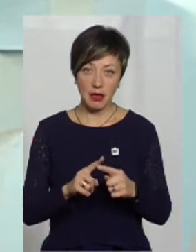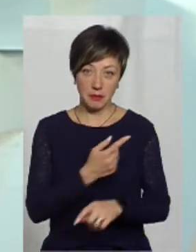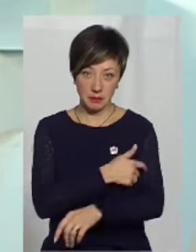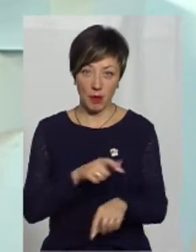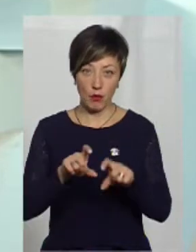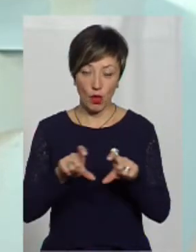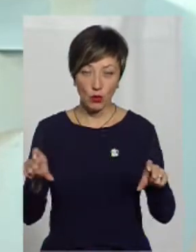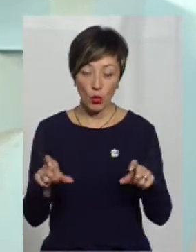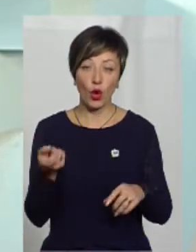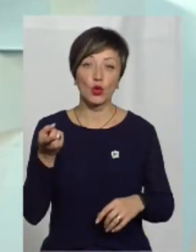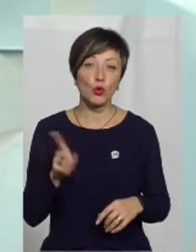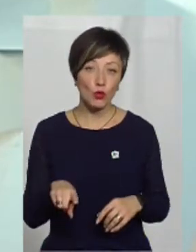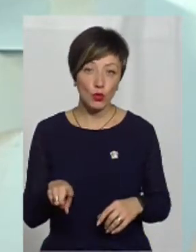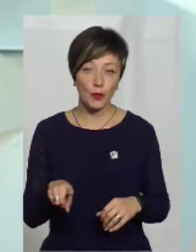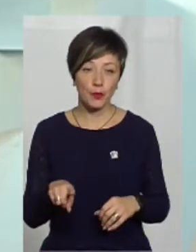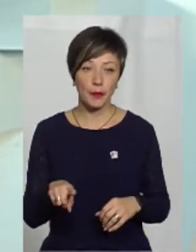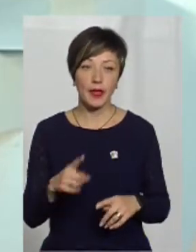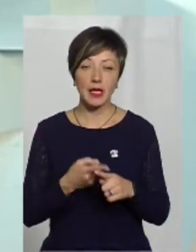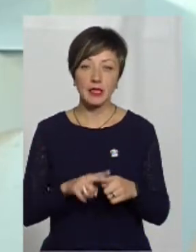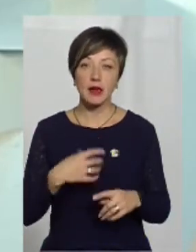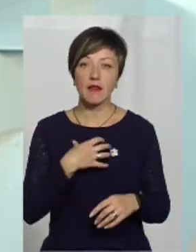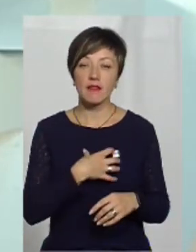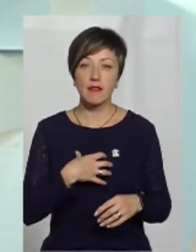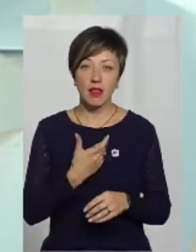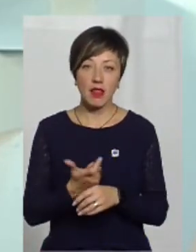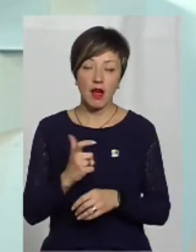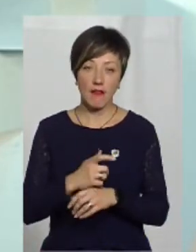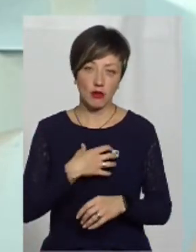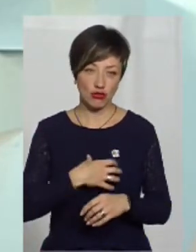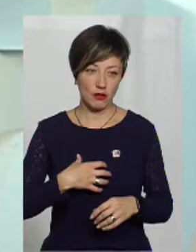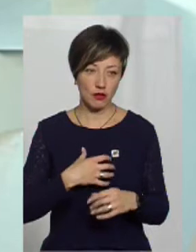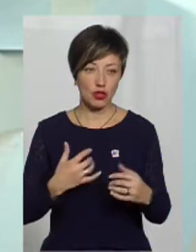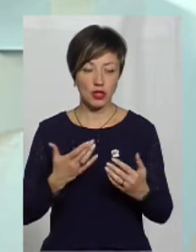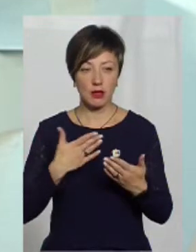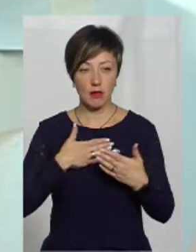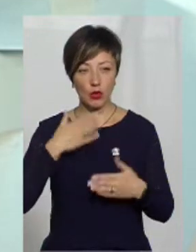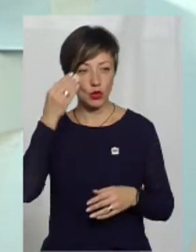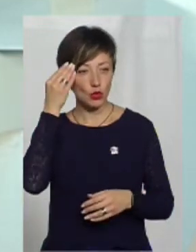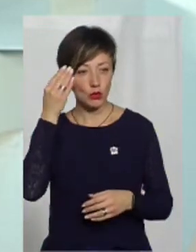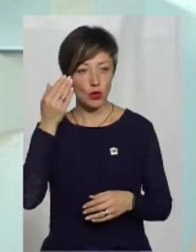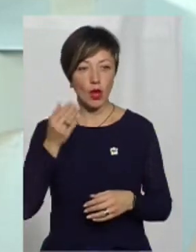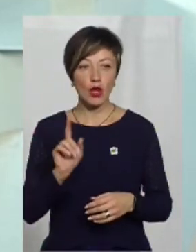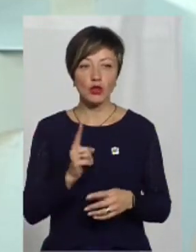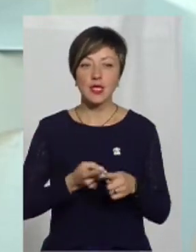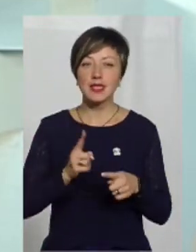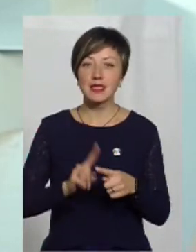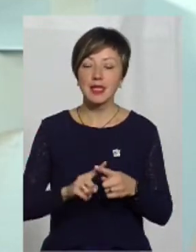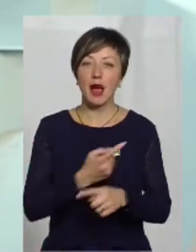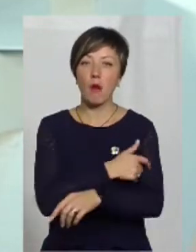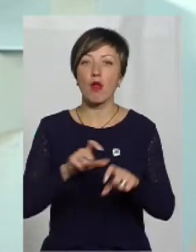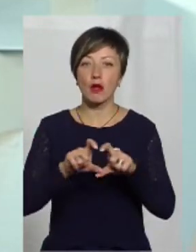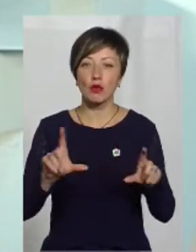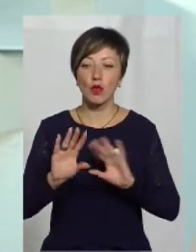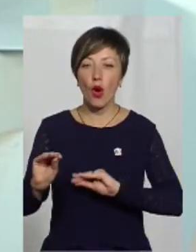амбулаторія. Тому це найважливіше, як на мене, те, що ці амбулаторії